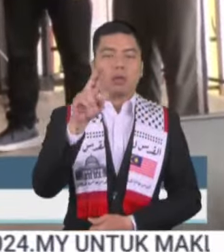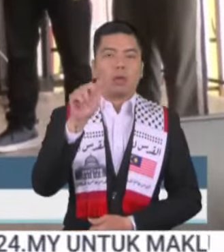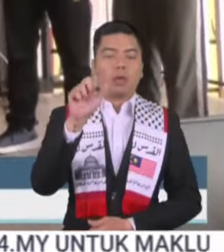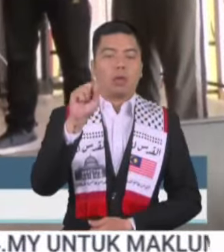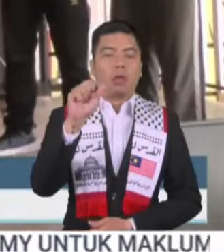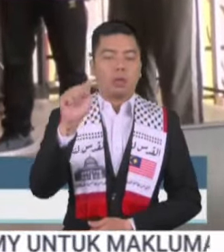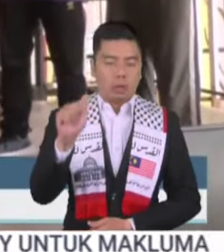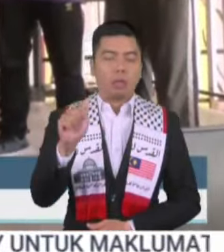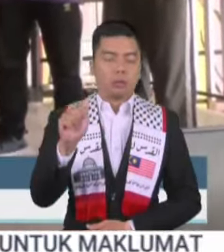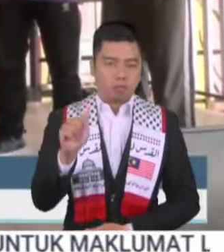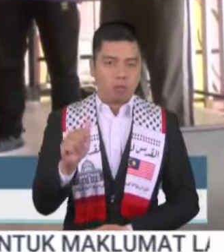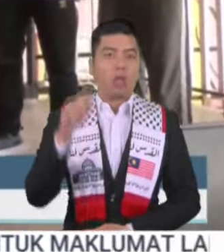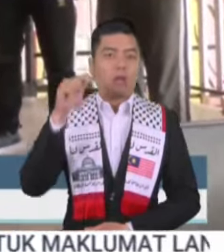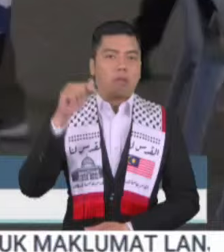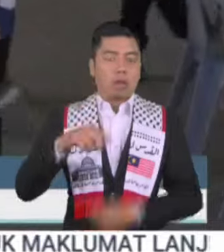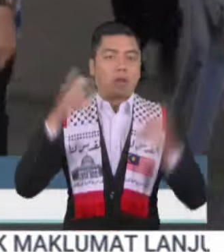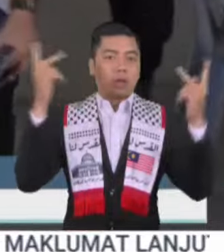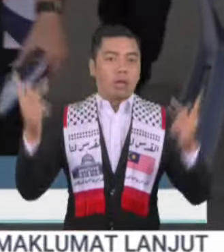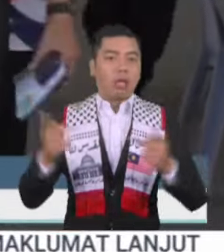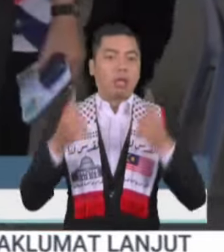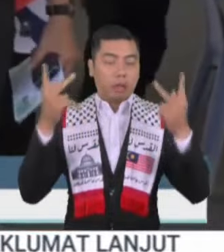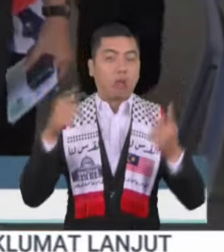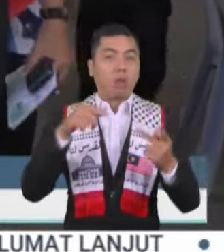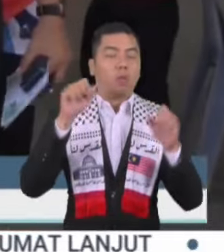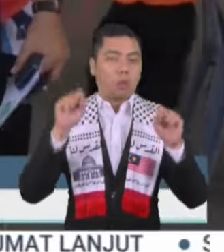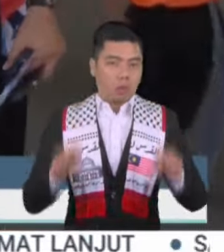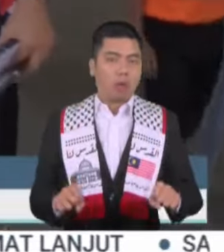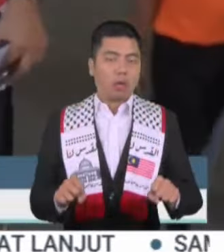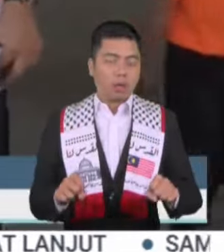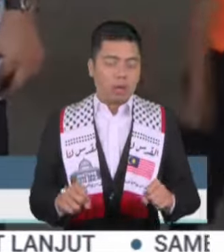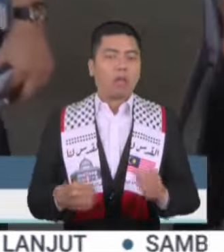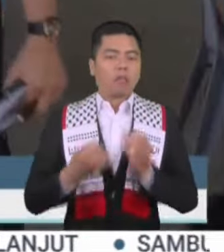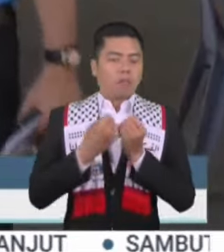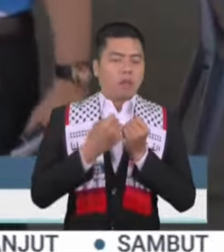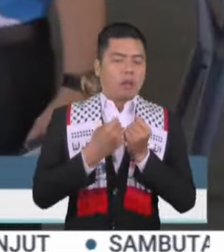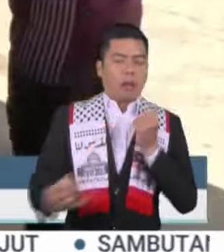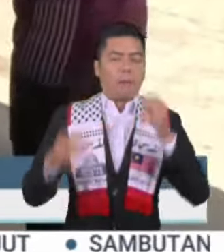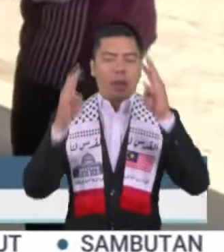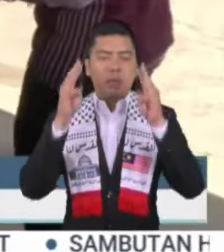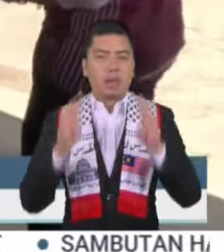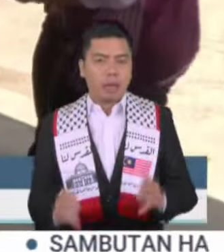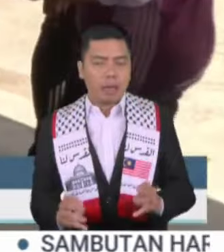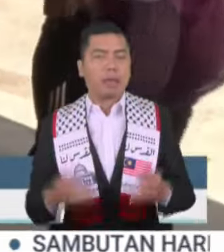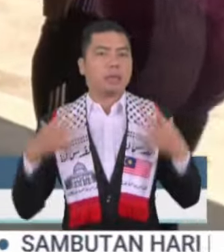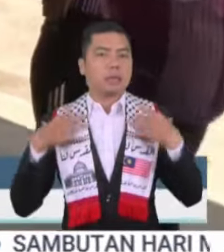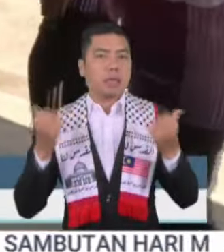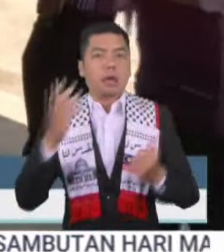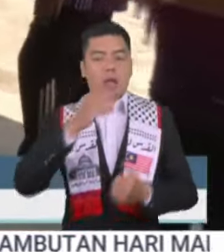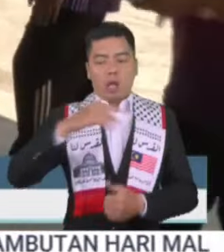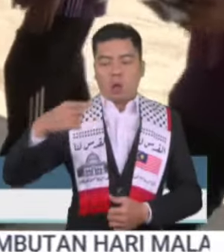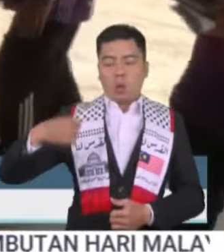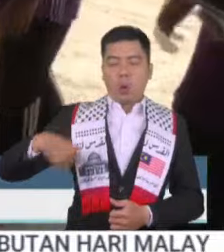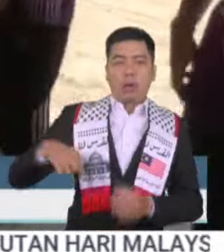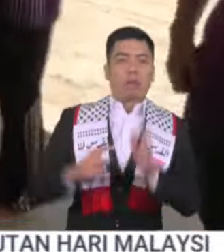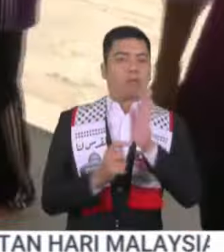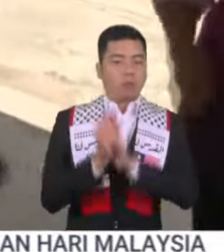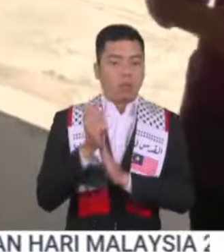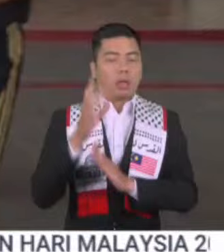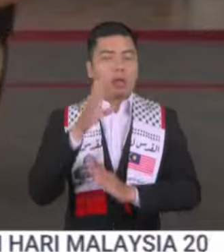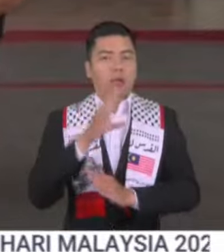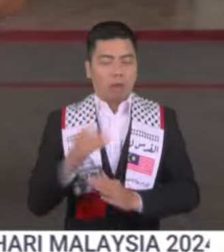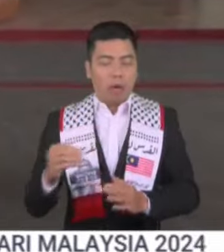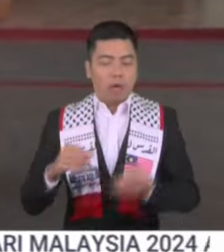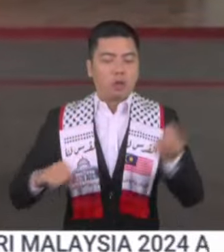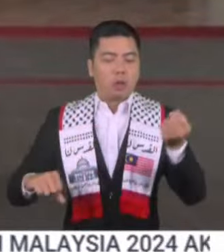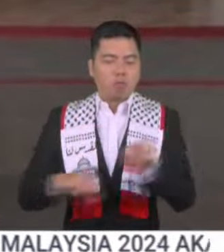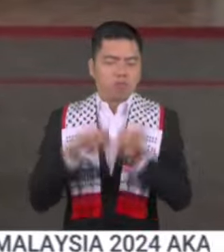pengancuran karnival seumpama juga secara tidak langsung dapat melahirkan masyarakat sihat dan berkualiti sekaligus menyumbang